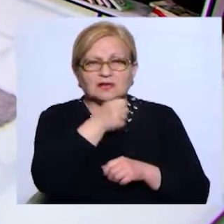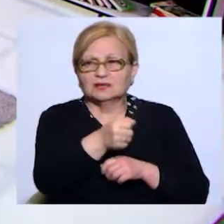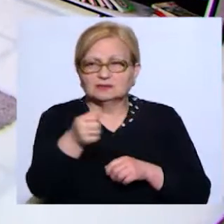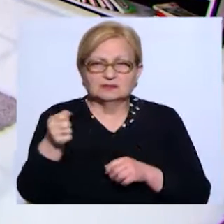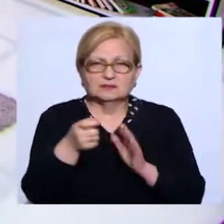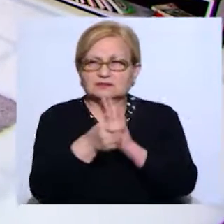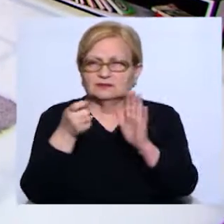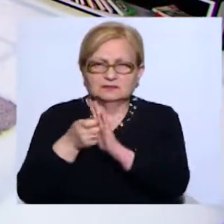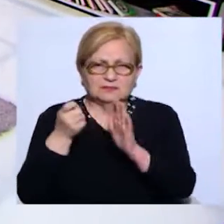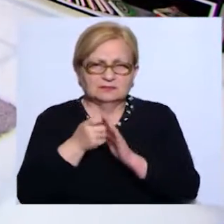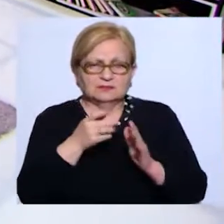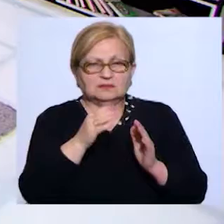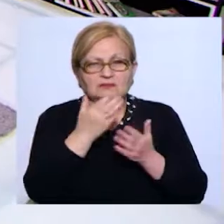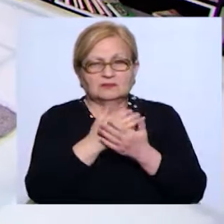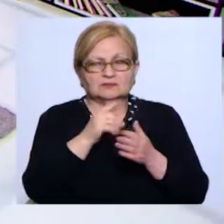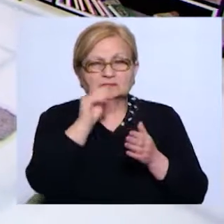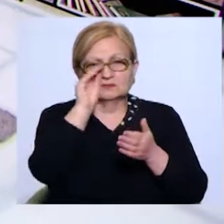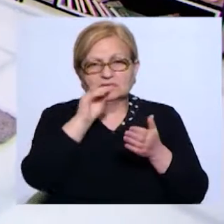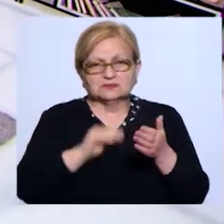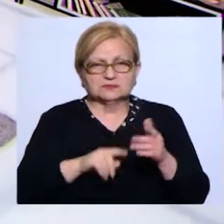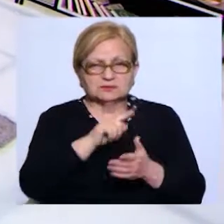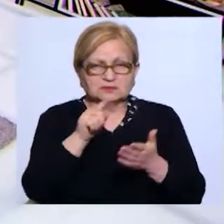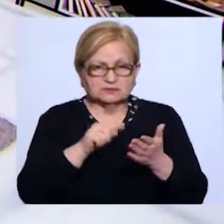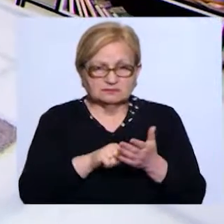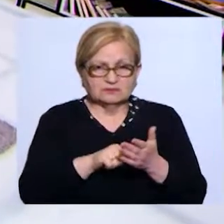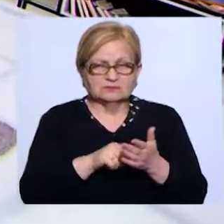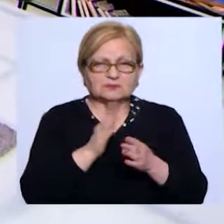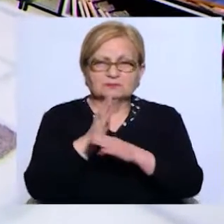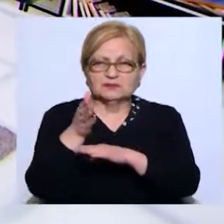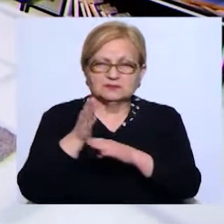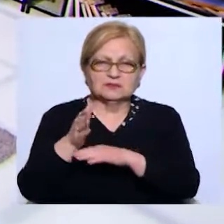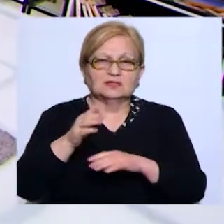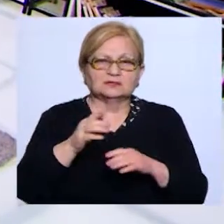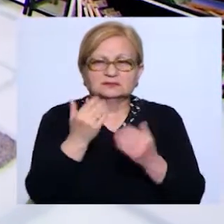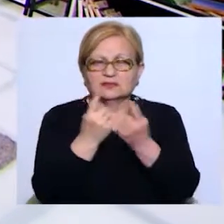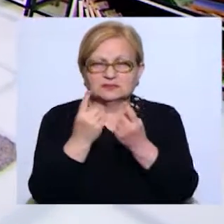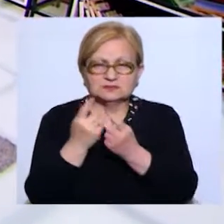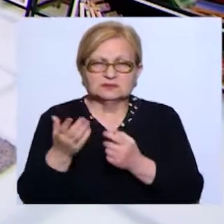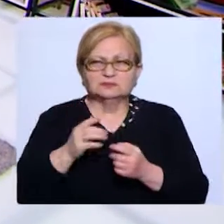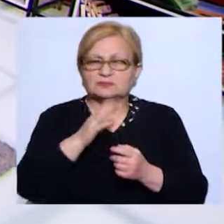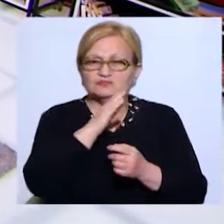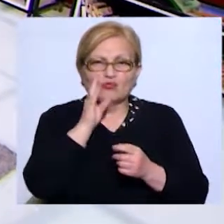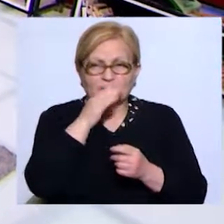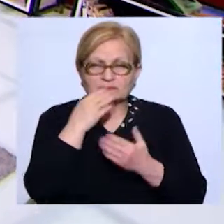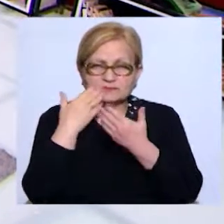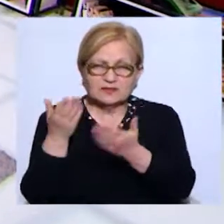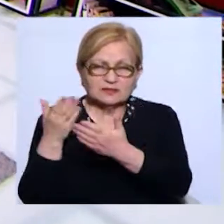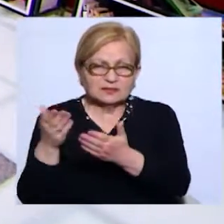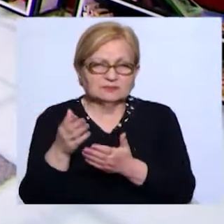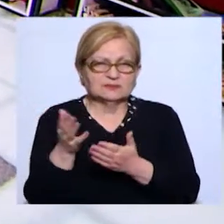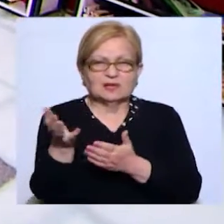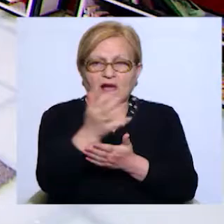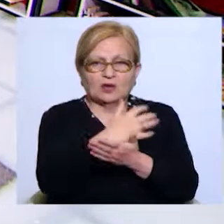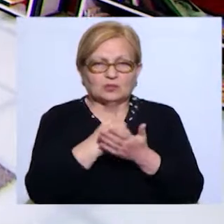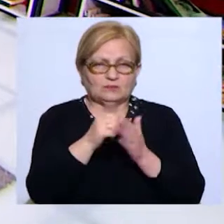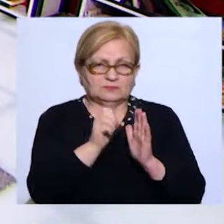აკეთებთ გამოკითხვას? ჩამოწერთ კითხვებს, მიდიხართ კლასელებთან, მშობლებთან, ეკითხებით პასუხებს და აგროვებთ